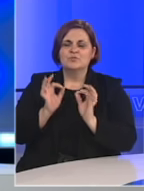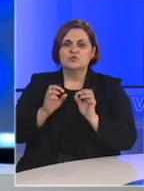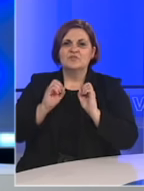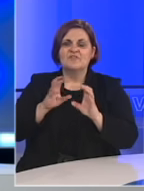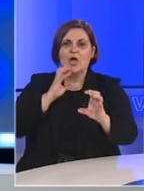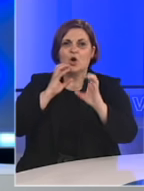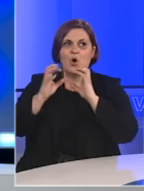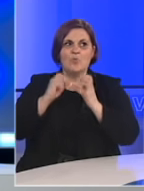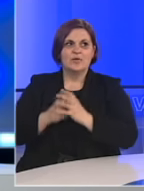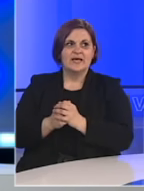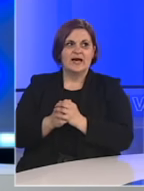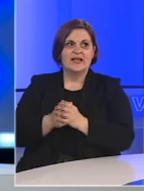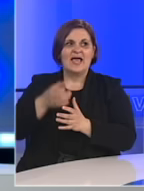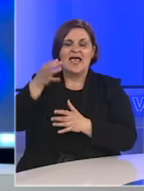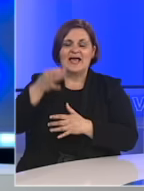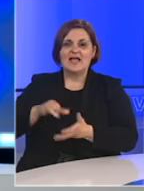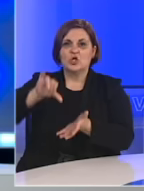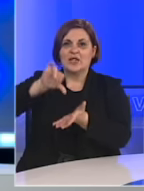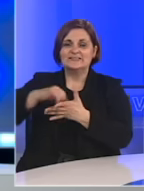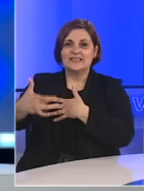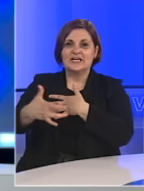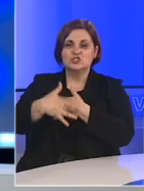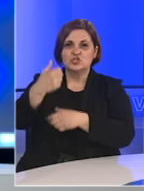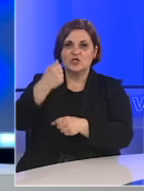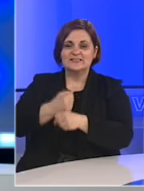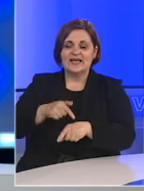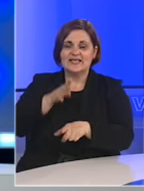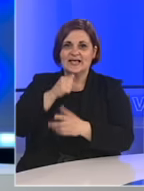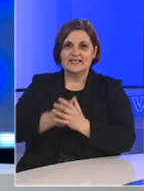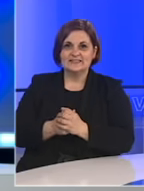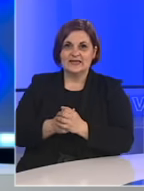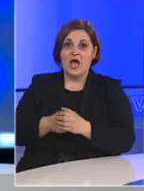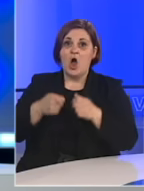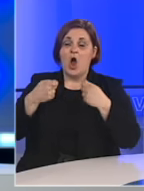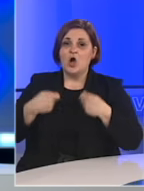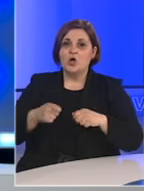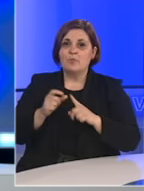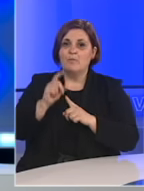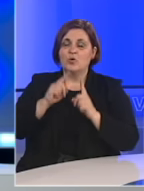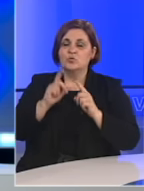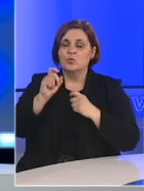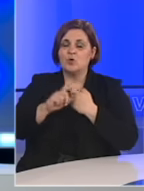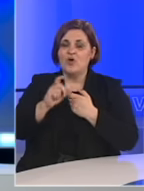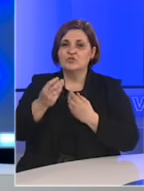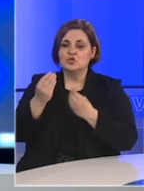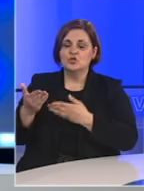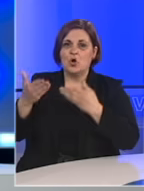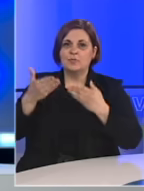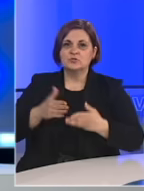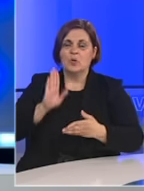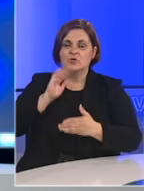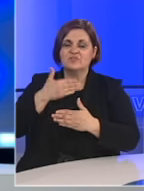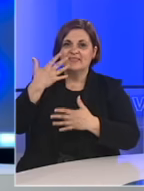za komunikacije Kantonalnog centra za socijalni rad Sarajevo. Gospođo Poturković, dobrodošli u program